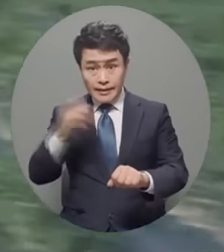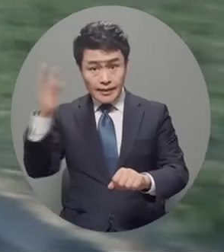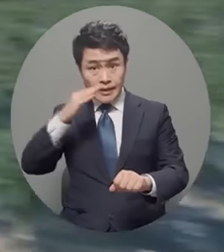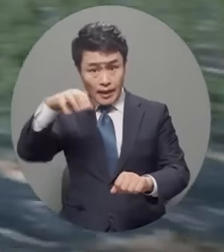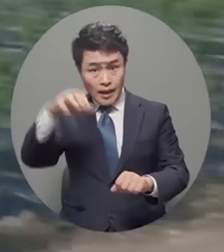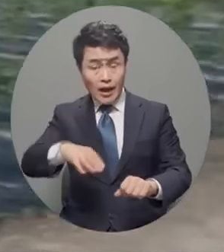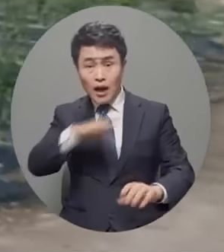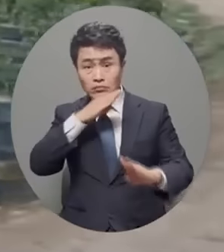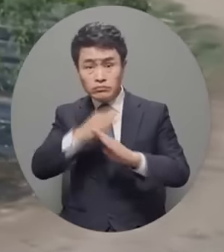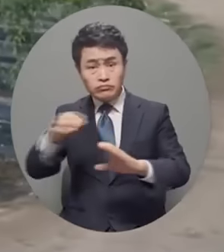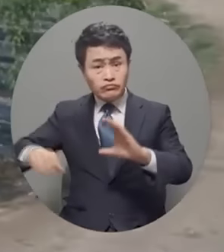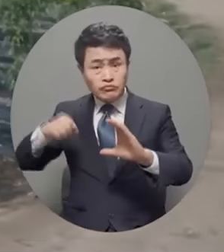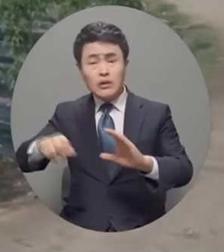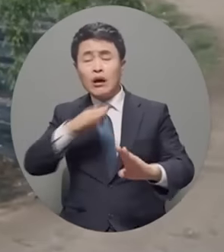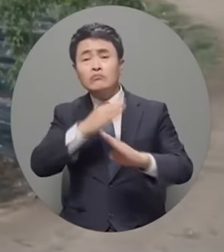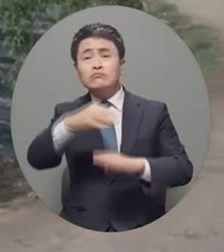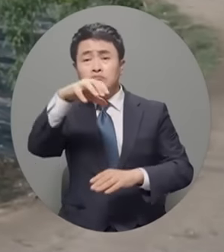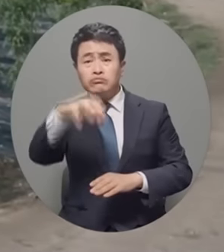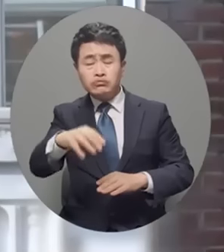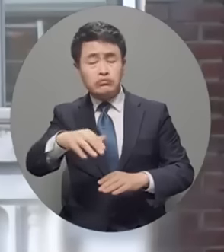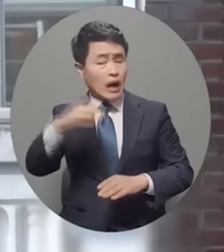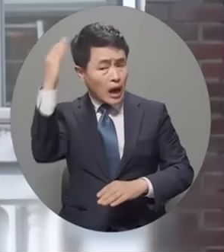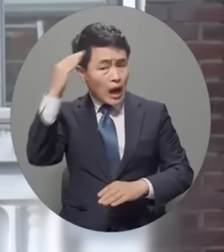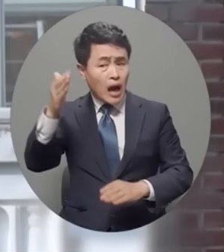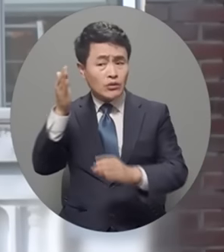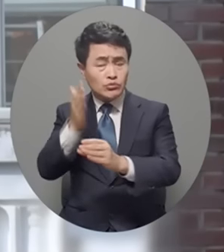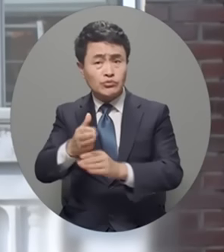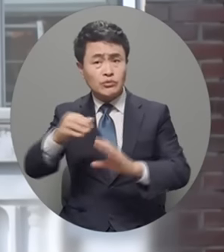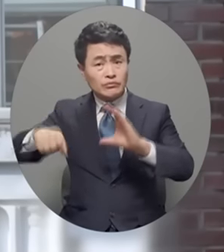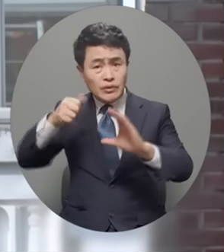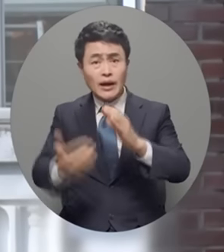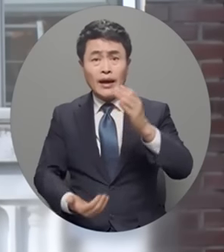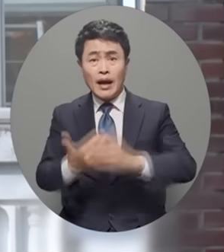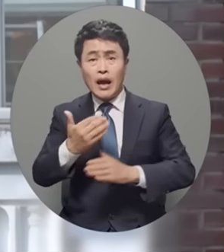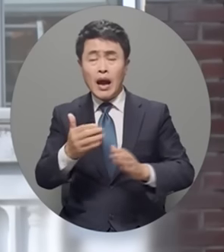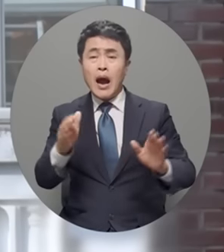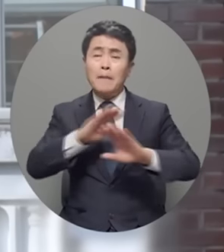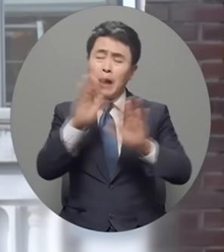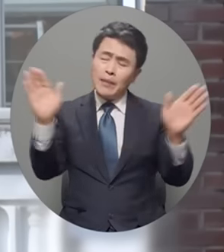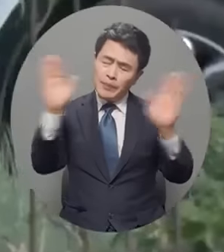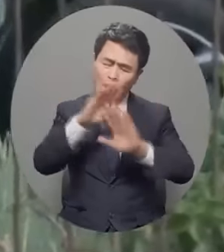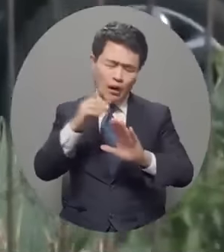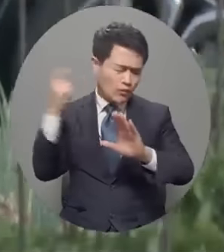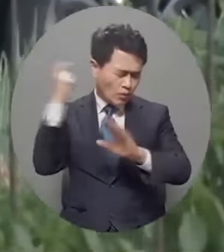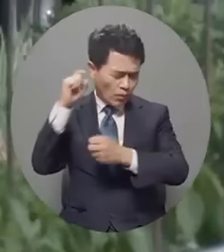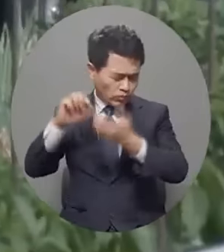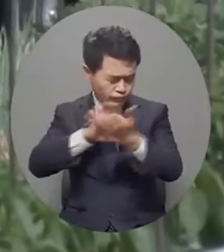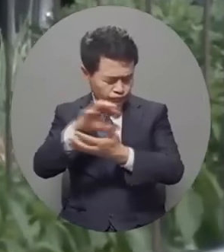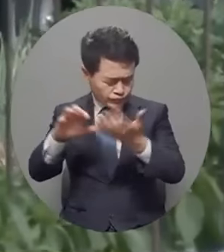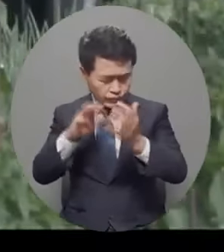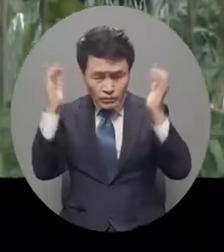확성기 방송을 하면 북한에서도 대남 방송으로 맞서기 때문에 밤낮으로 소음에 시달릴 수 있다고